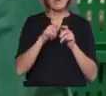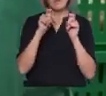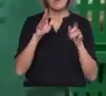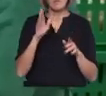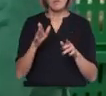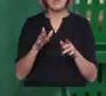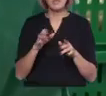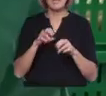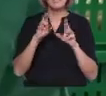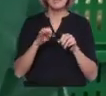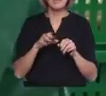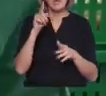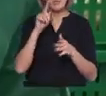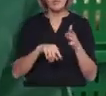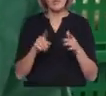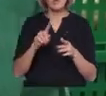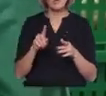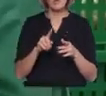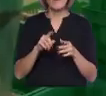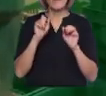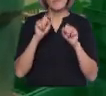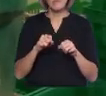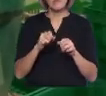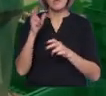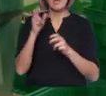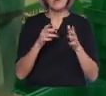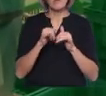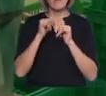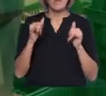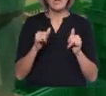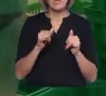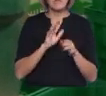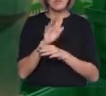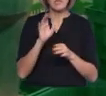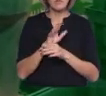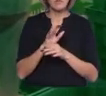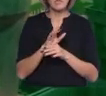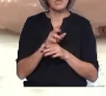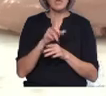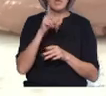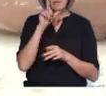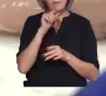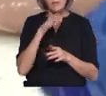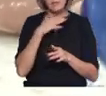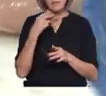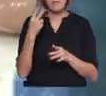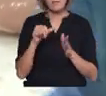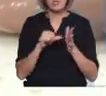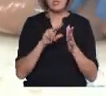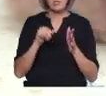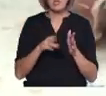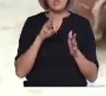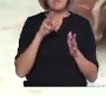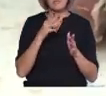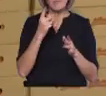года. Специалисты уверяют, что это позволит компании увеличить производство мяса птицы до 26,5 тысяч тонн